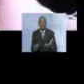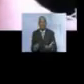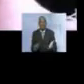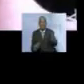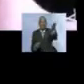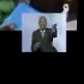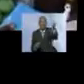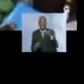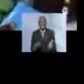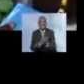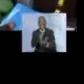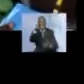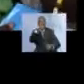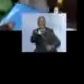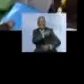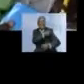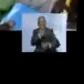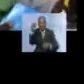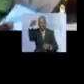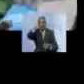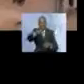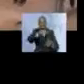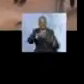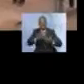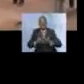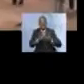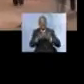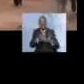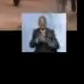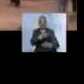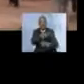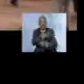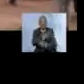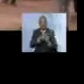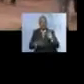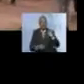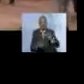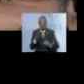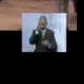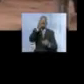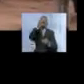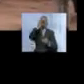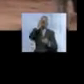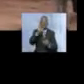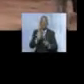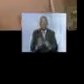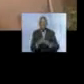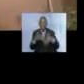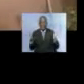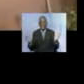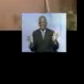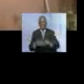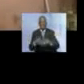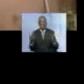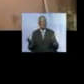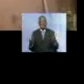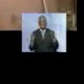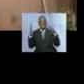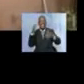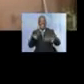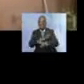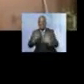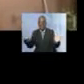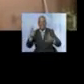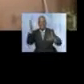contre la polio, répartis en 114 équipes de 3 personnes. Ces agents vaccinateurs sillonnent depuis le vendredi dernier tous les quartiers de la ville de